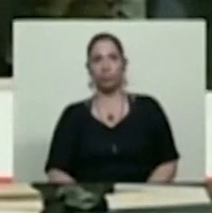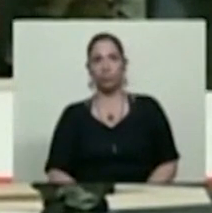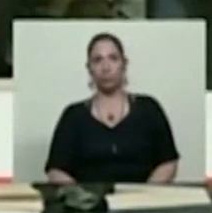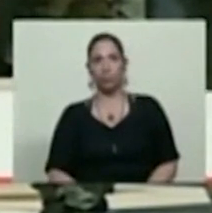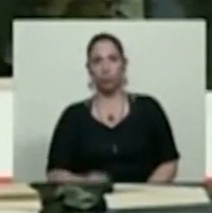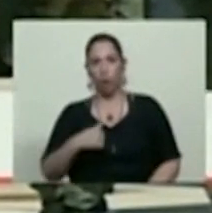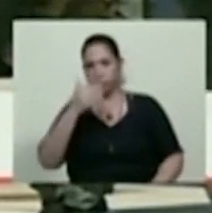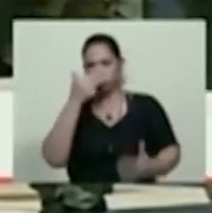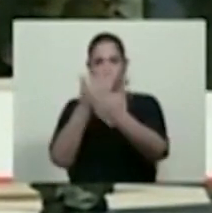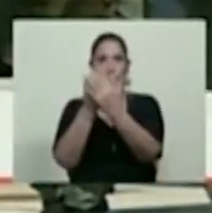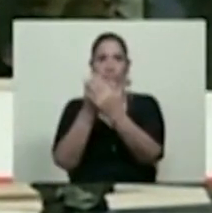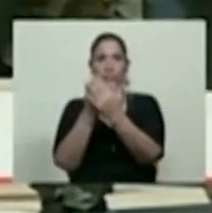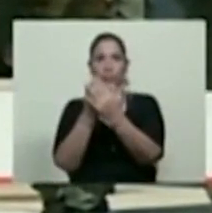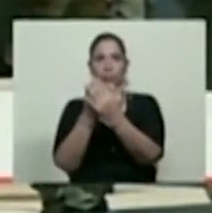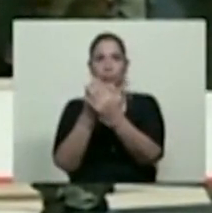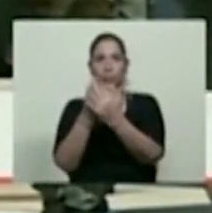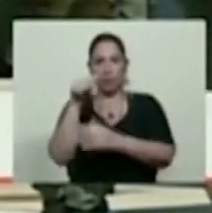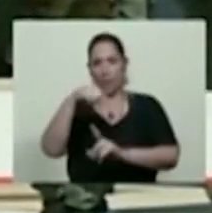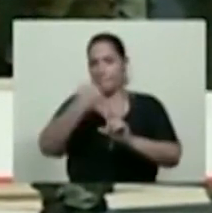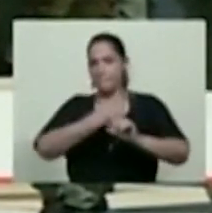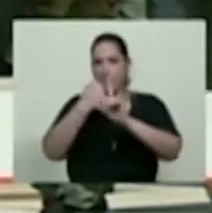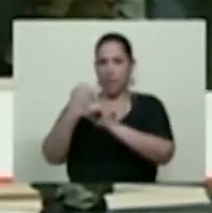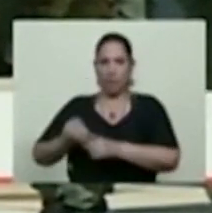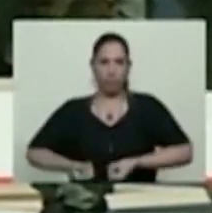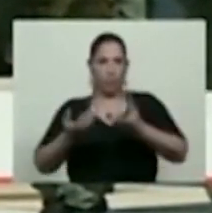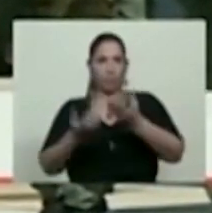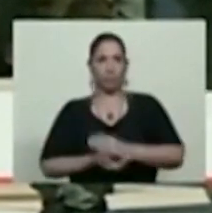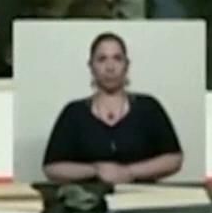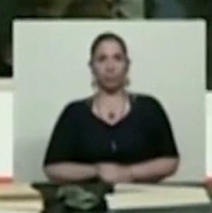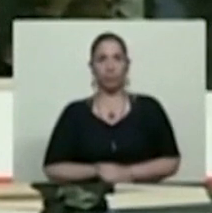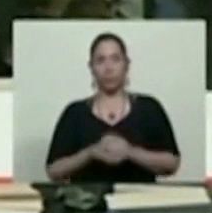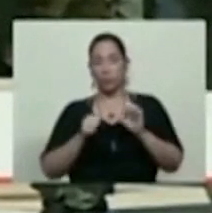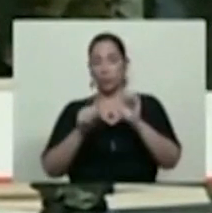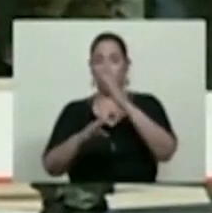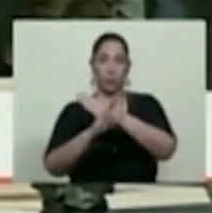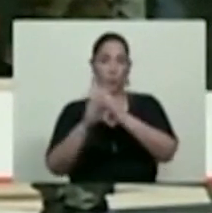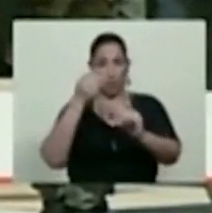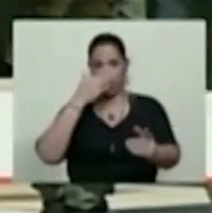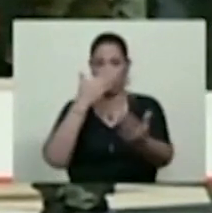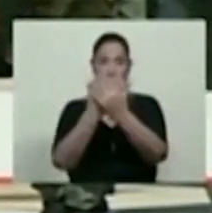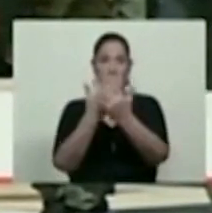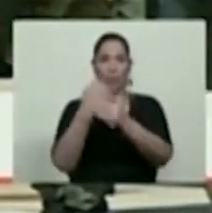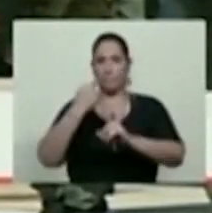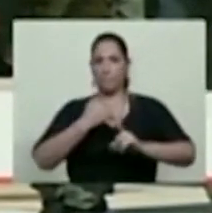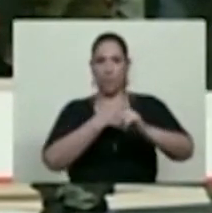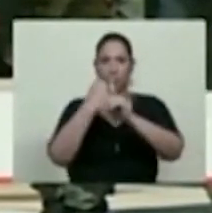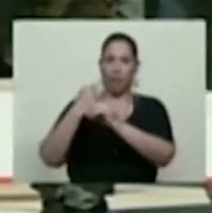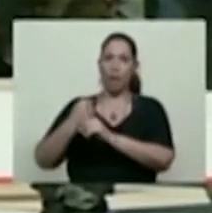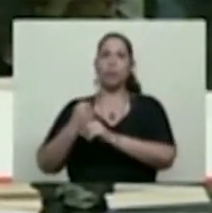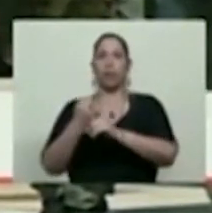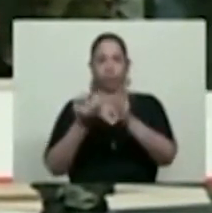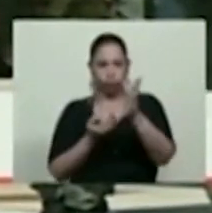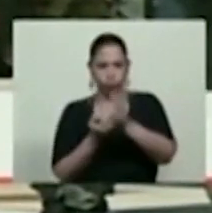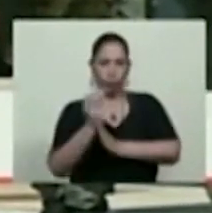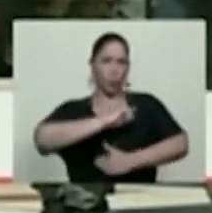Il s'est en revanche déclaré prêt à soutenir des élections législatives anticipées. Nicolas Maduro a aussi déclaré à l'agence de presse russe